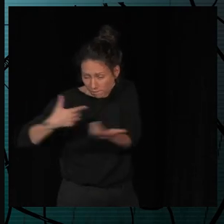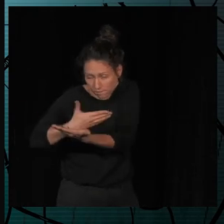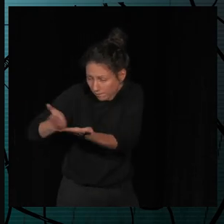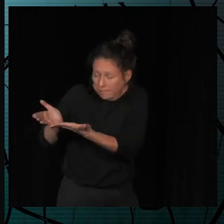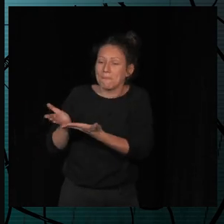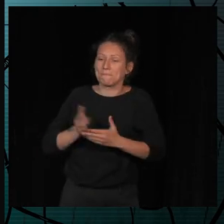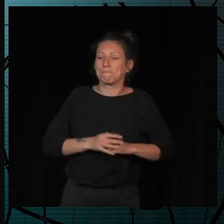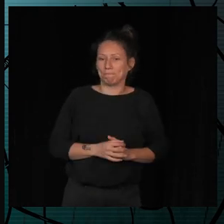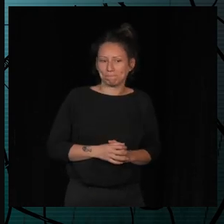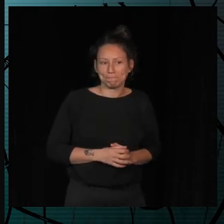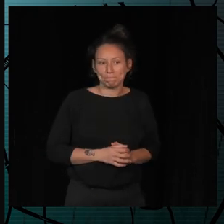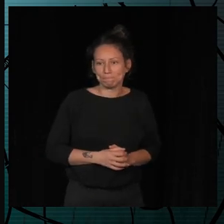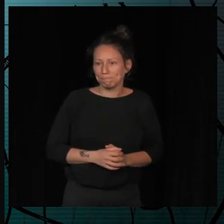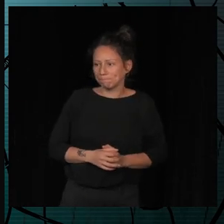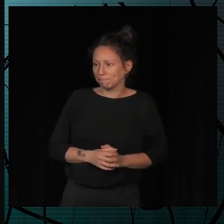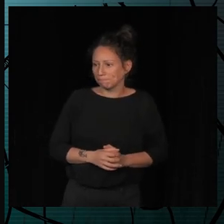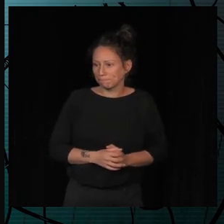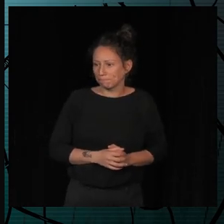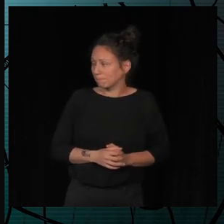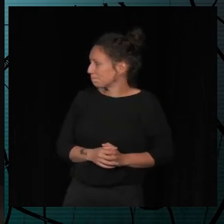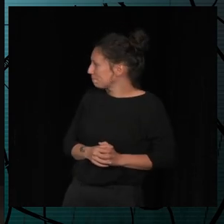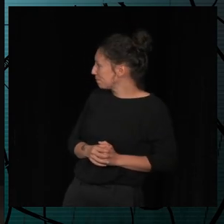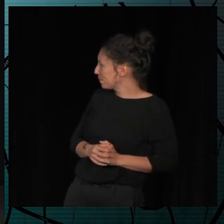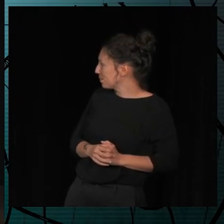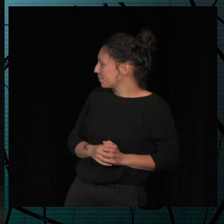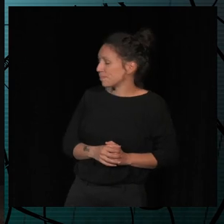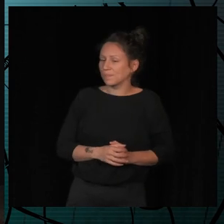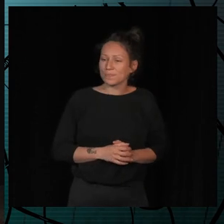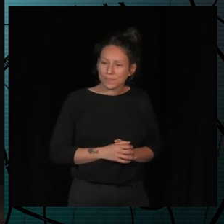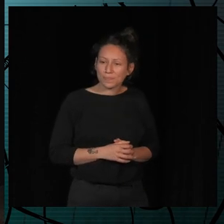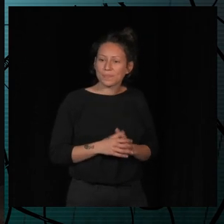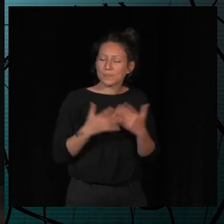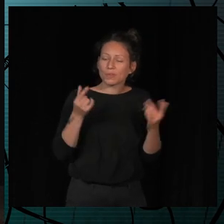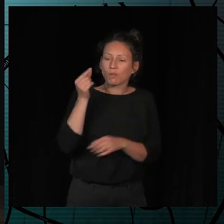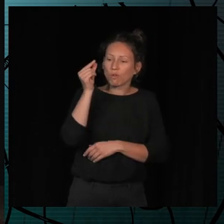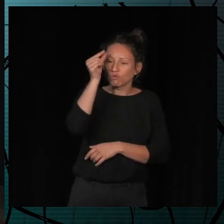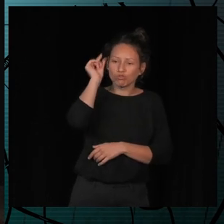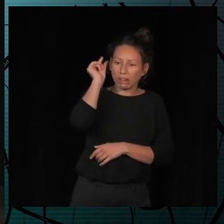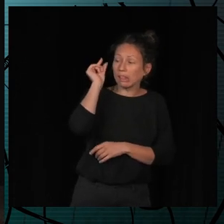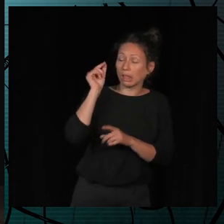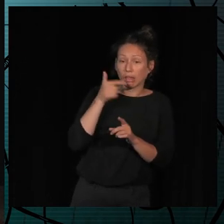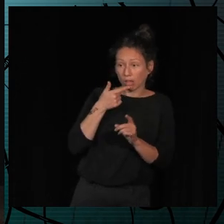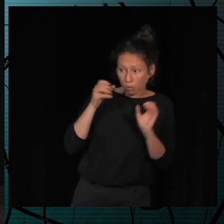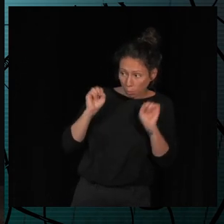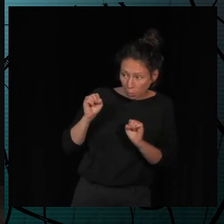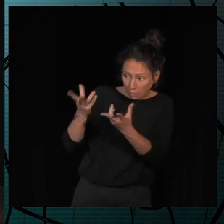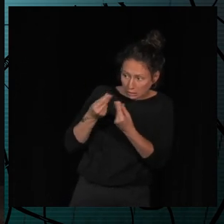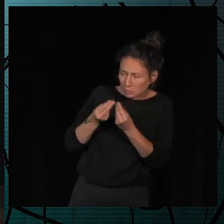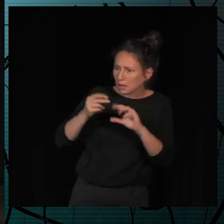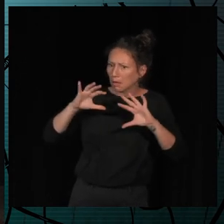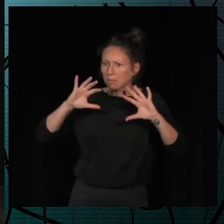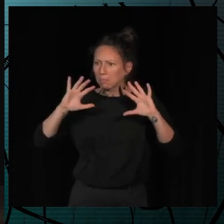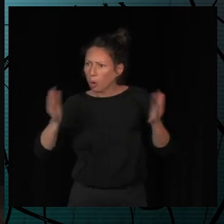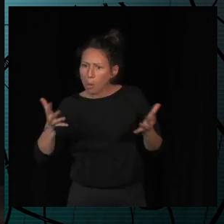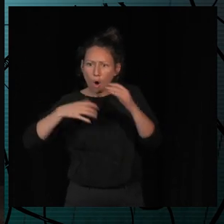les les jeux quoi est-ce que vous pouvez nous en dire un peu plus sur comment ça s'organise le eSport est-ce qu'il y a des équipes est-ce qu'il y a des